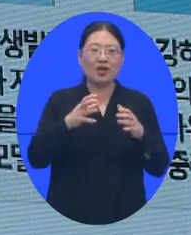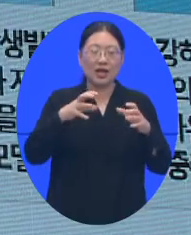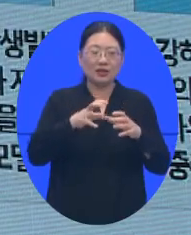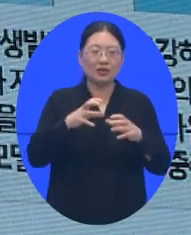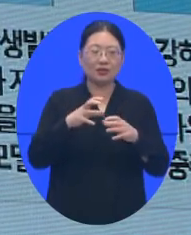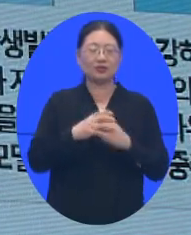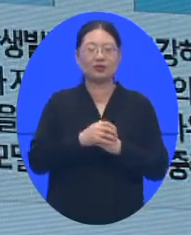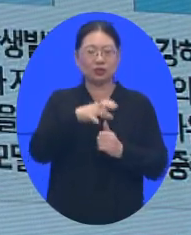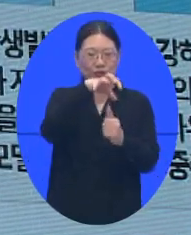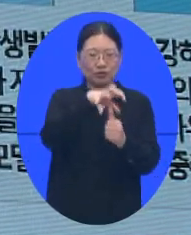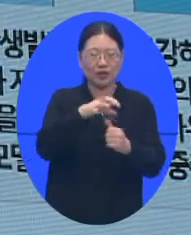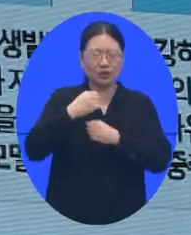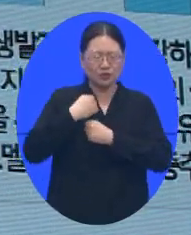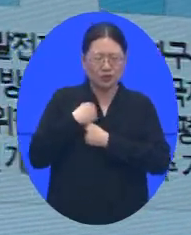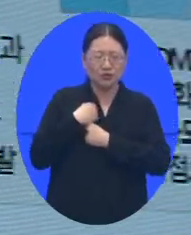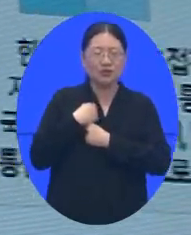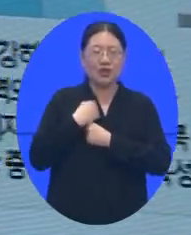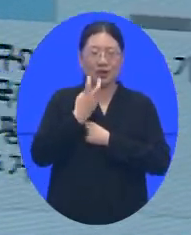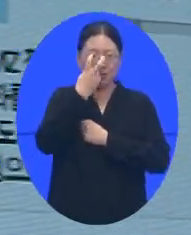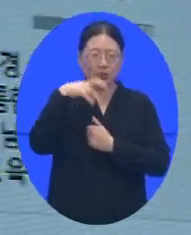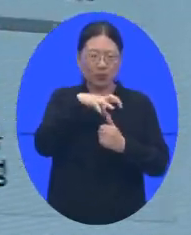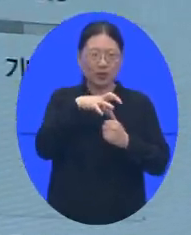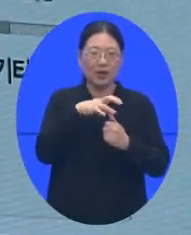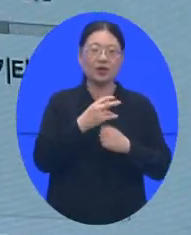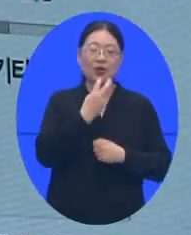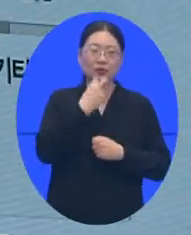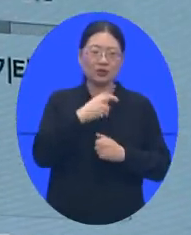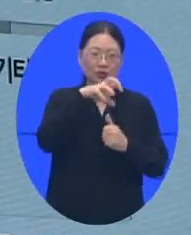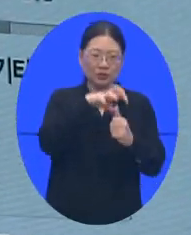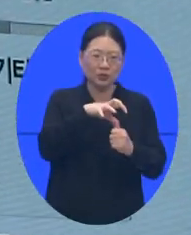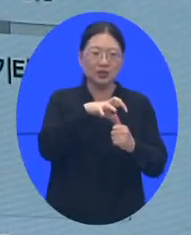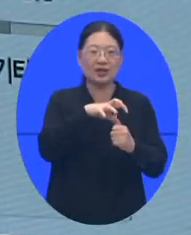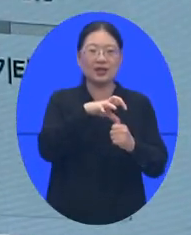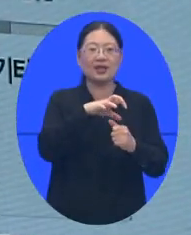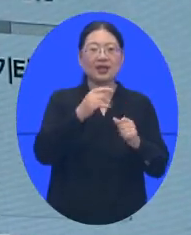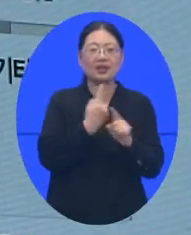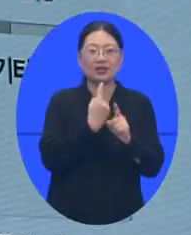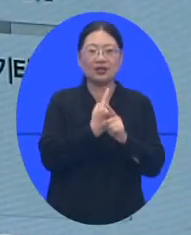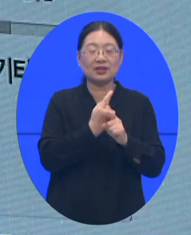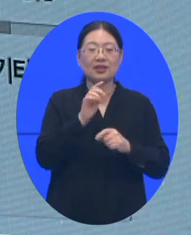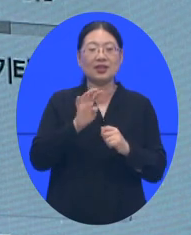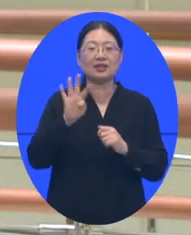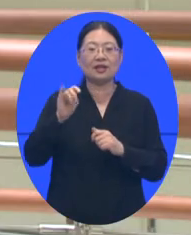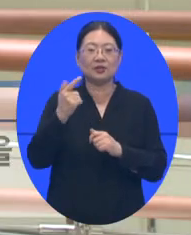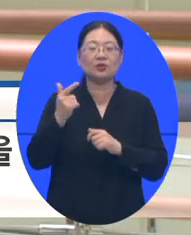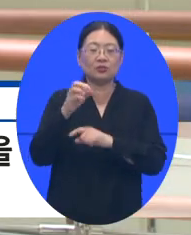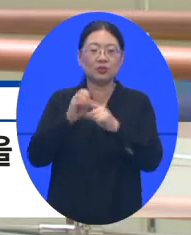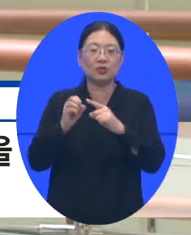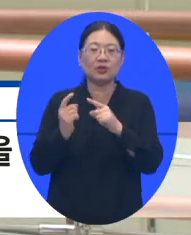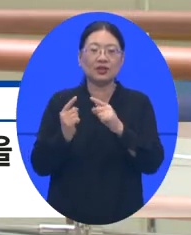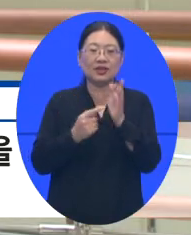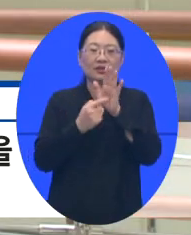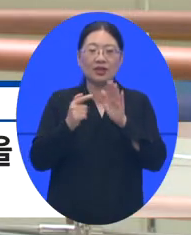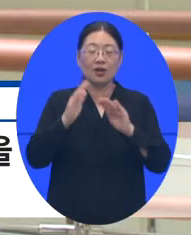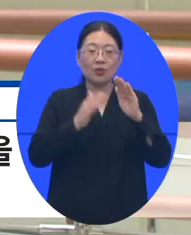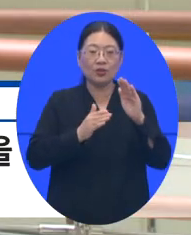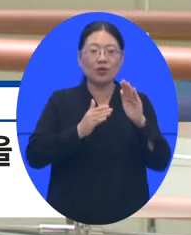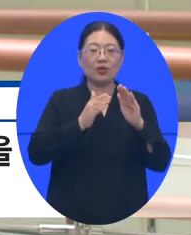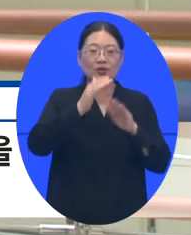규제, 군사시설 보호구역 등 중첩 규제 개선이 49%로 나타났습니다. 공론조사